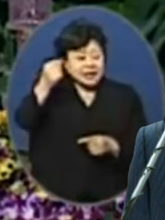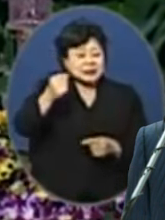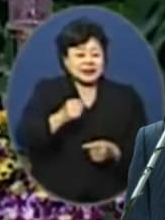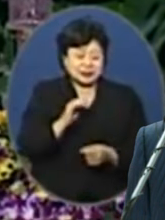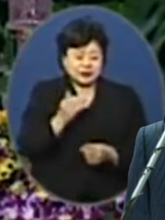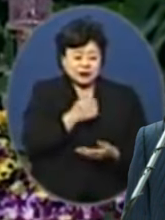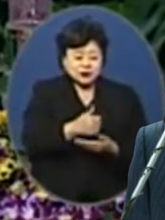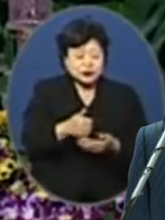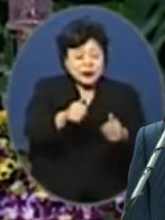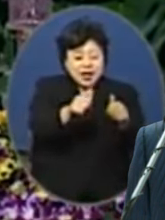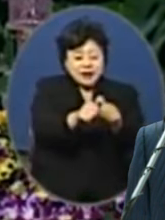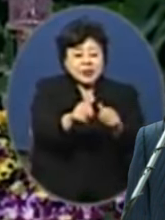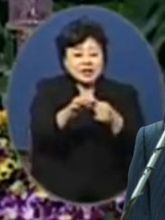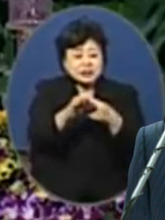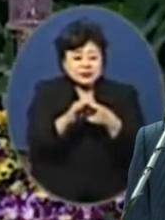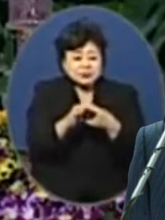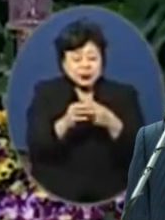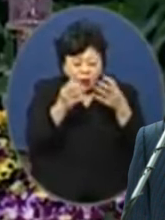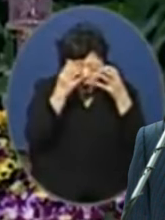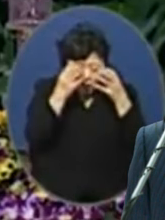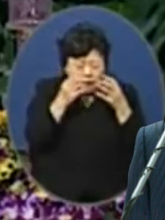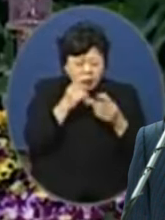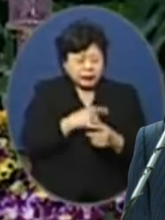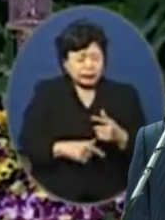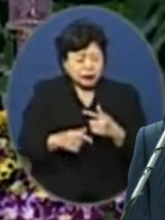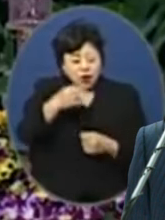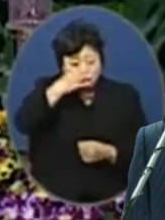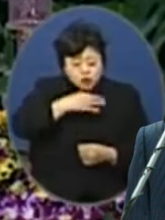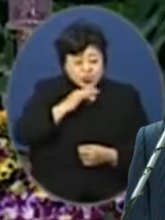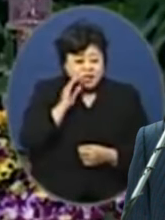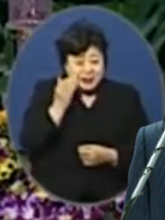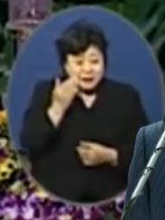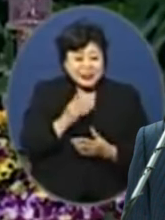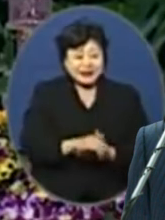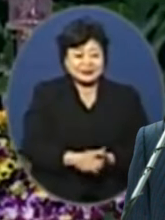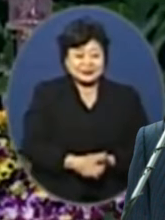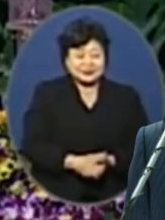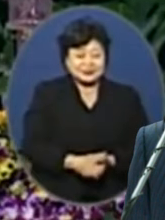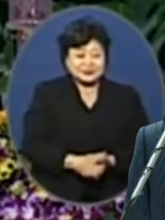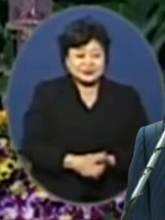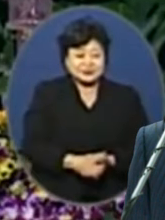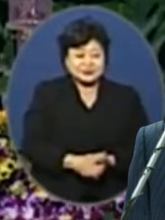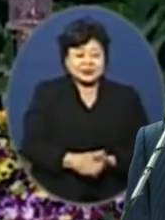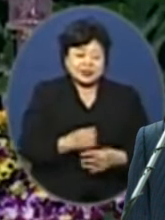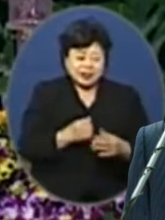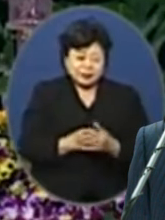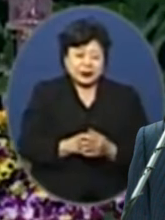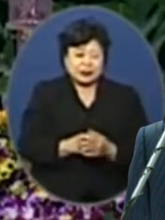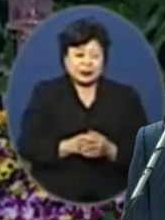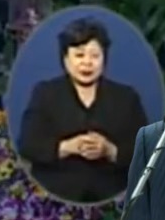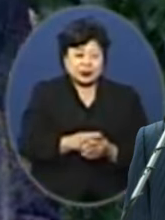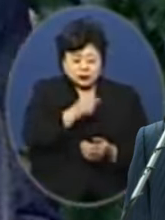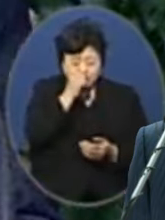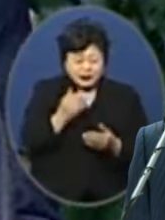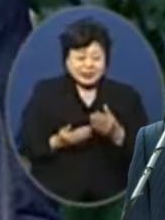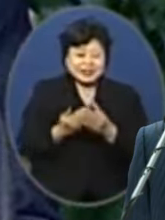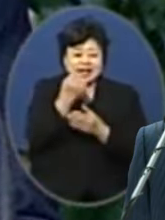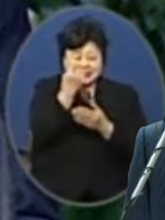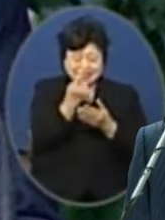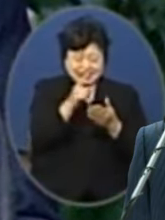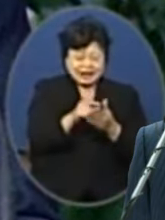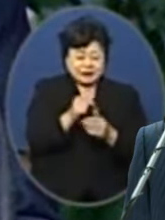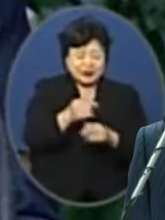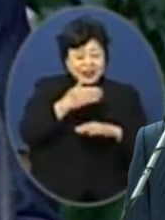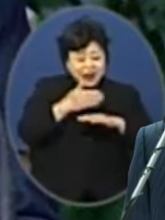합니다 주님이 함께 하시면 고난이 오히려 유익이 되기 때문인 것입니다 아멘 그러므로 좋은 일이 다가오면